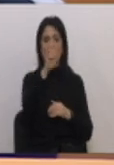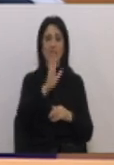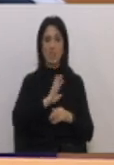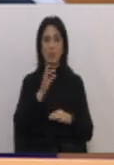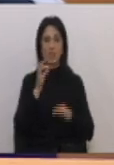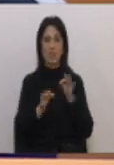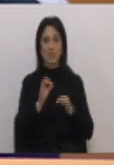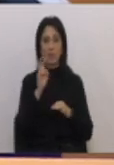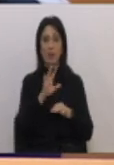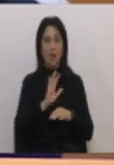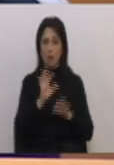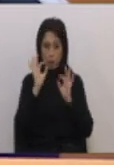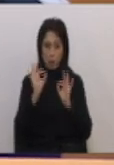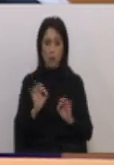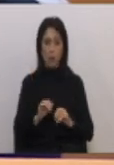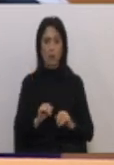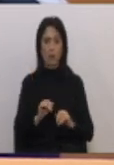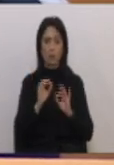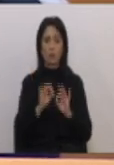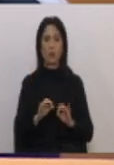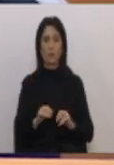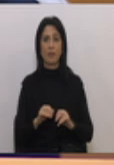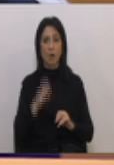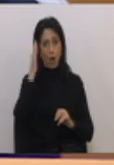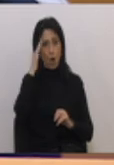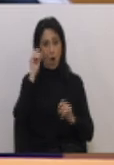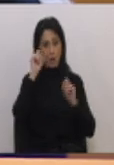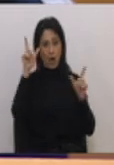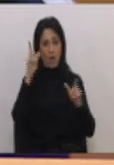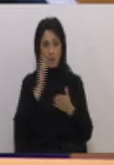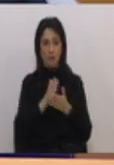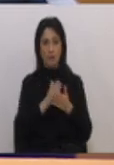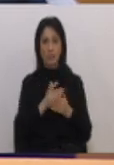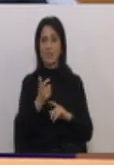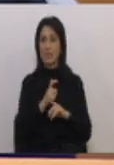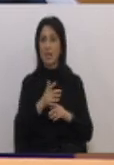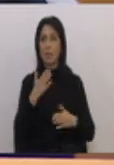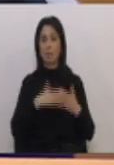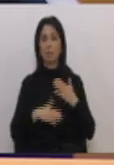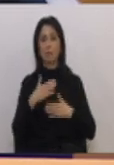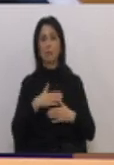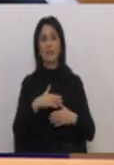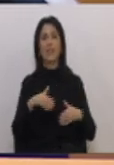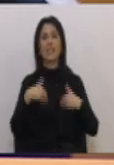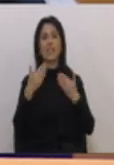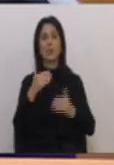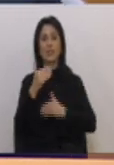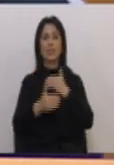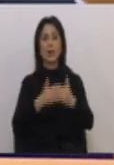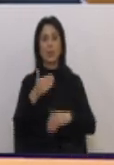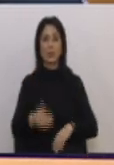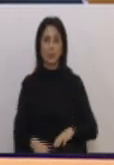იქ სასამართლოზე წარმოდგენილი. სწორია, გონება გაგეხსნათ, ესე იგი. ძალიან მიხარია და გისურვებთ